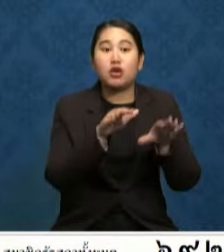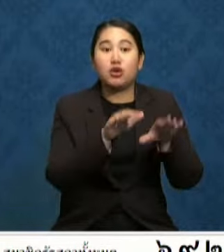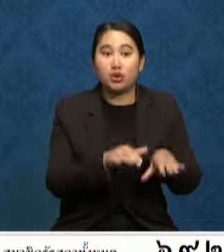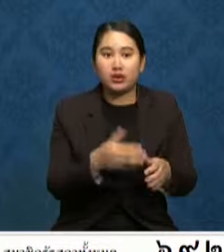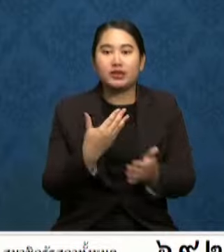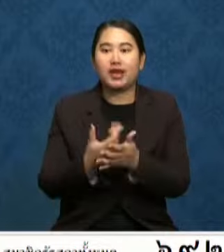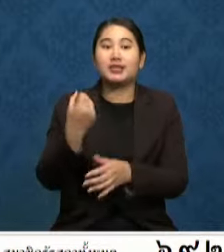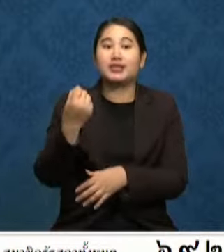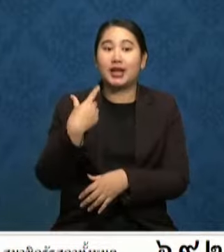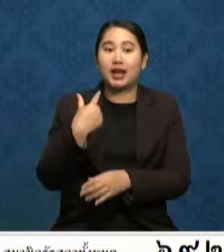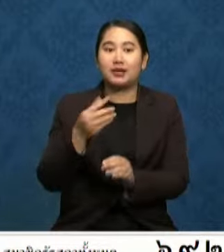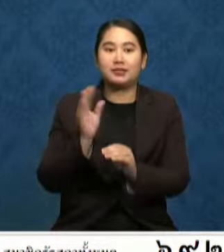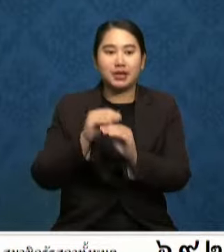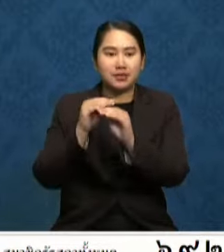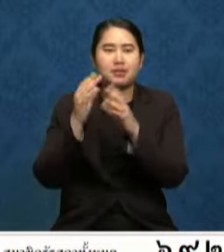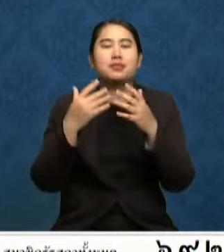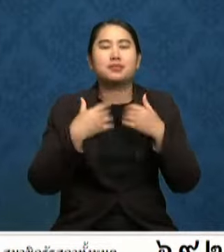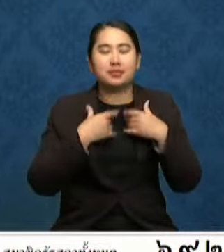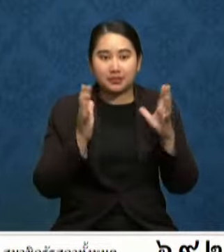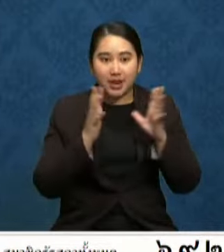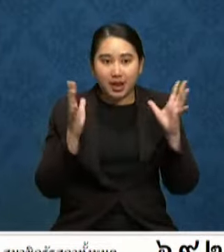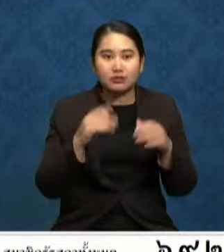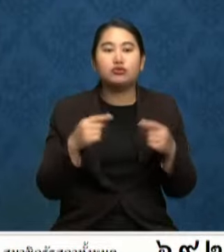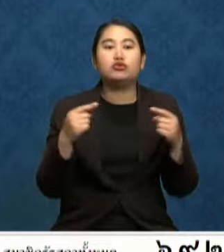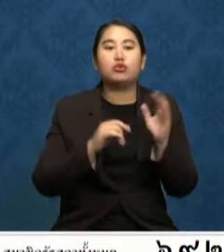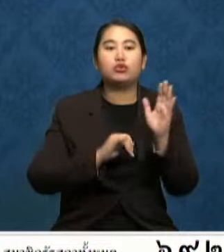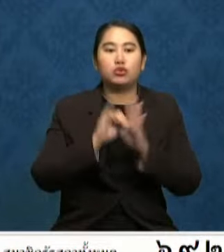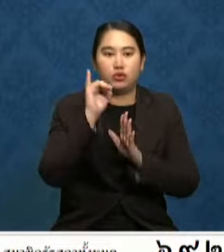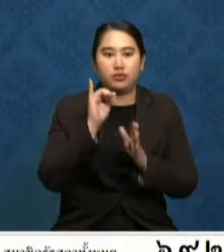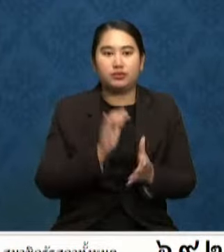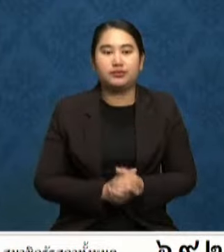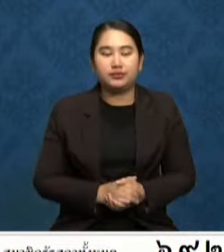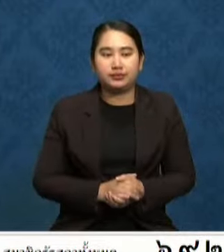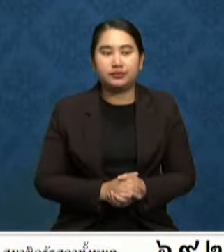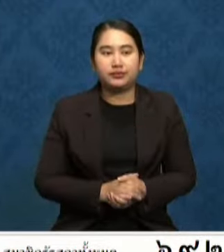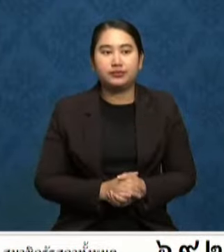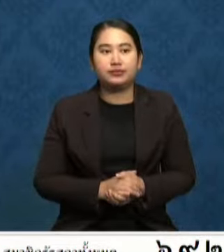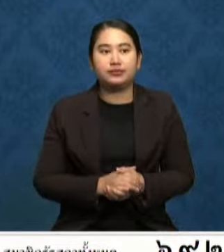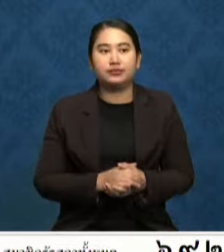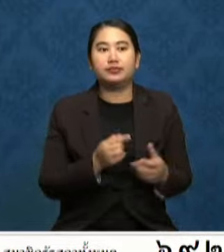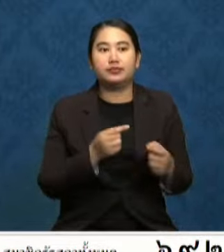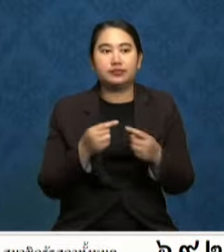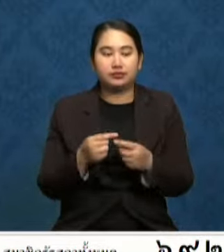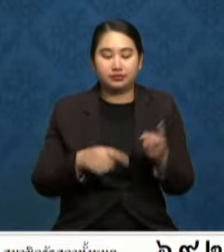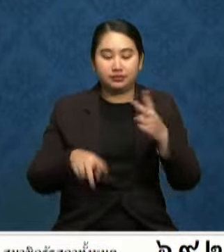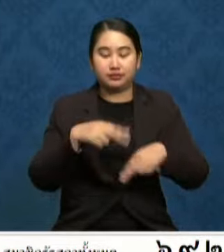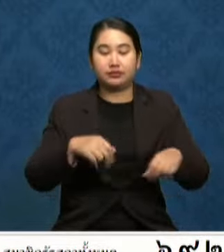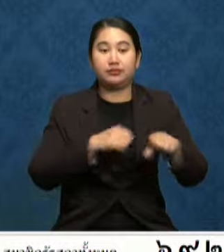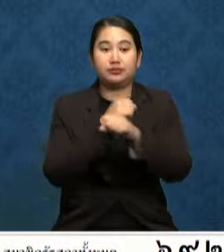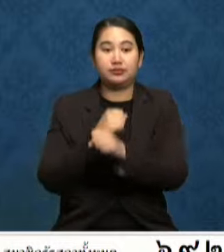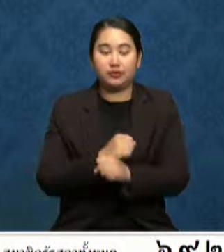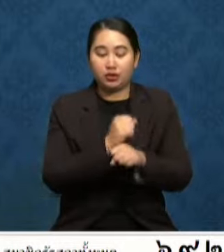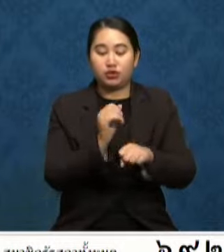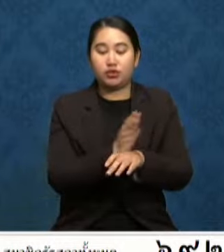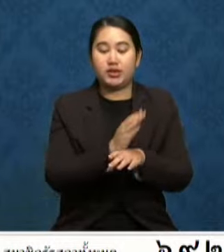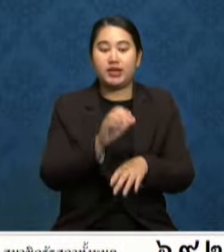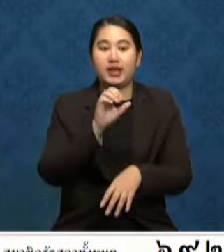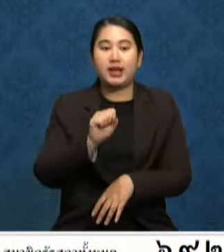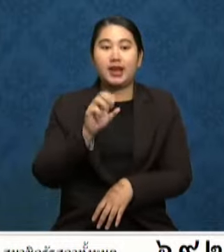รได้กมีเยอะเพรนั้น นี่ข้อแรกตอบจูดประกที่ 2 ปกป้อง SME นชัดเลย